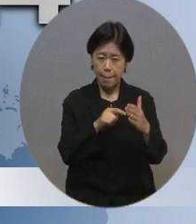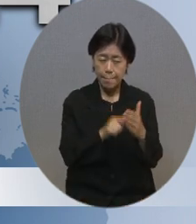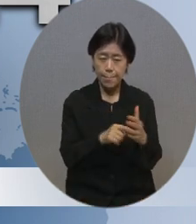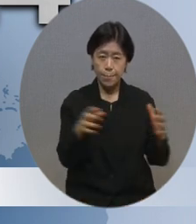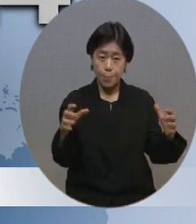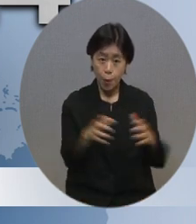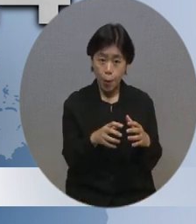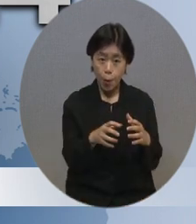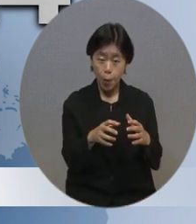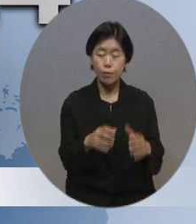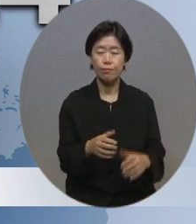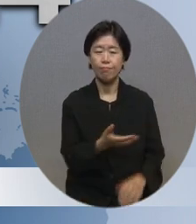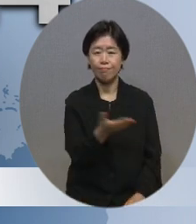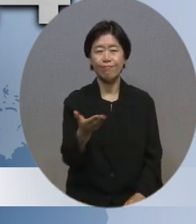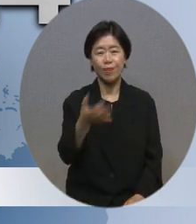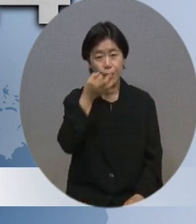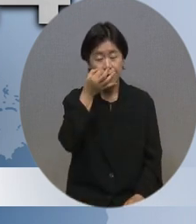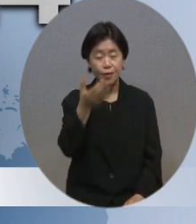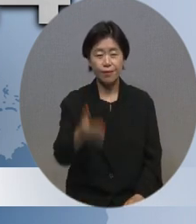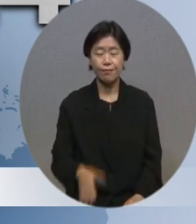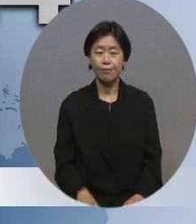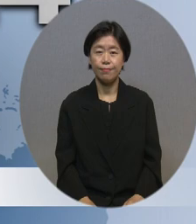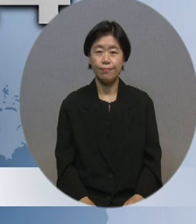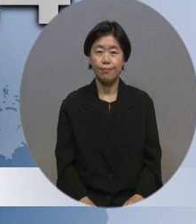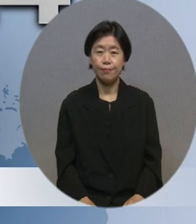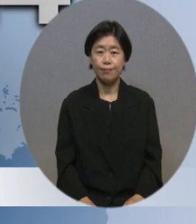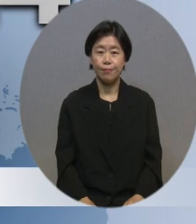모은 이들, 정운선 기자와 만나보시죠.